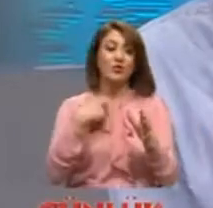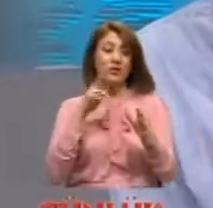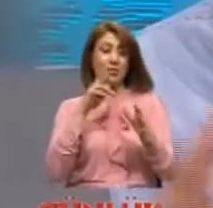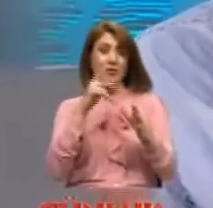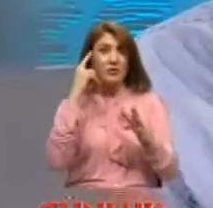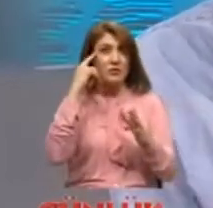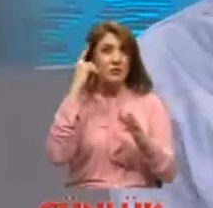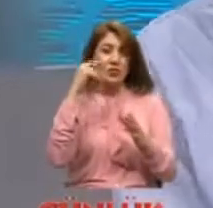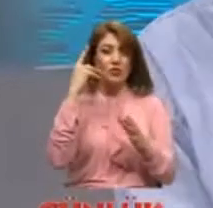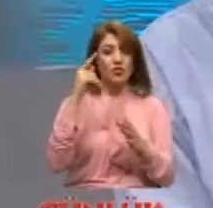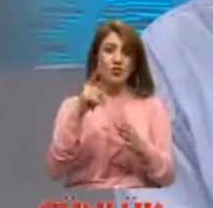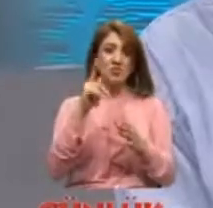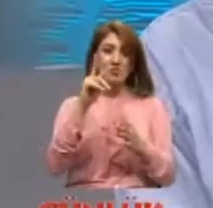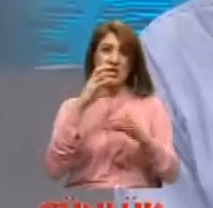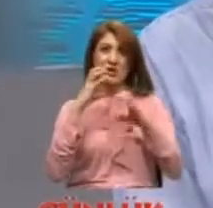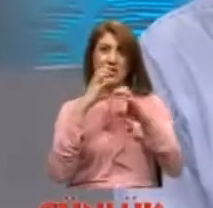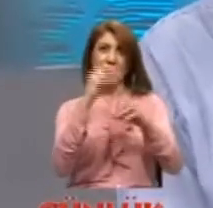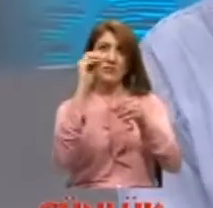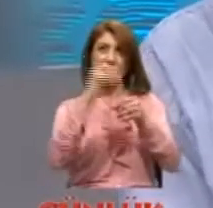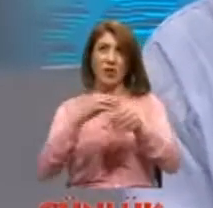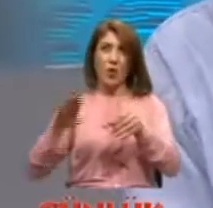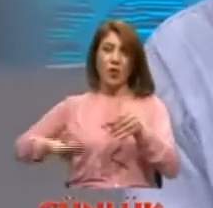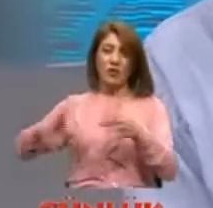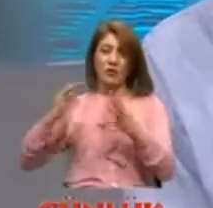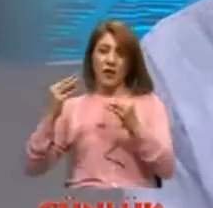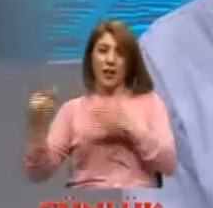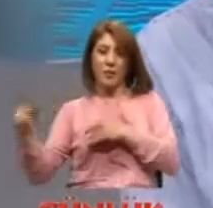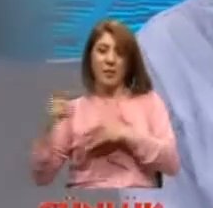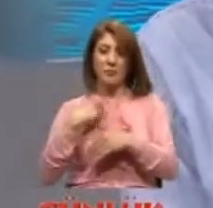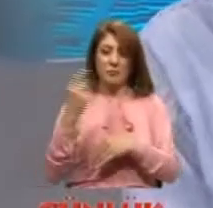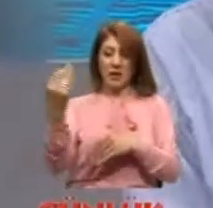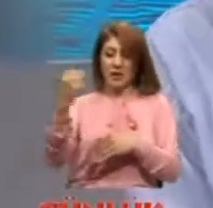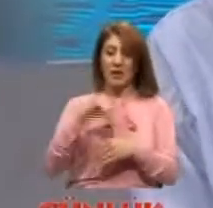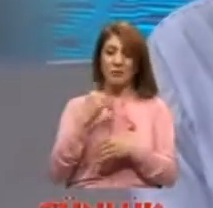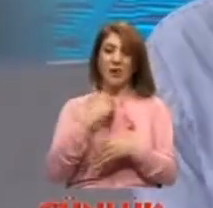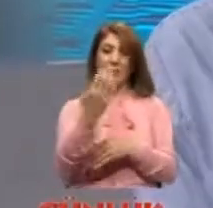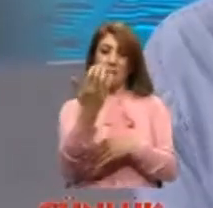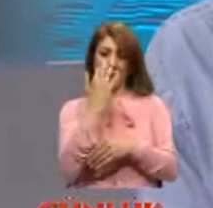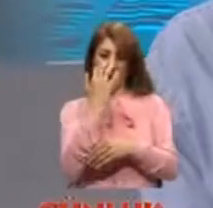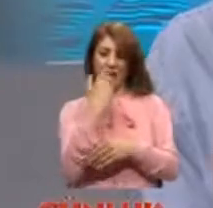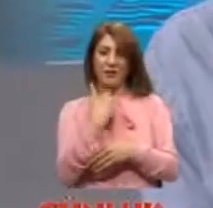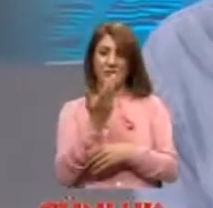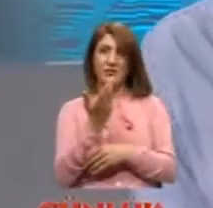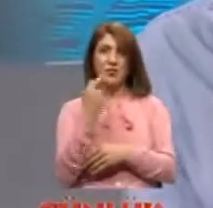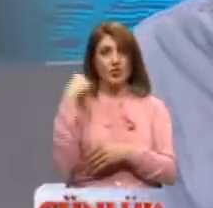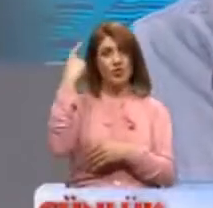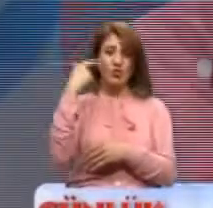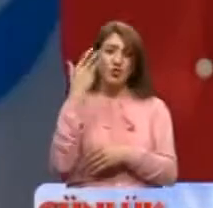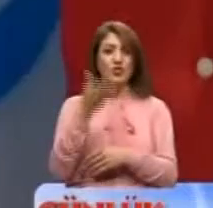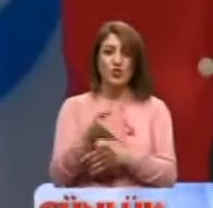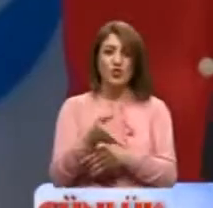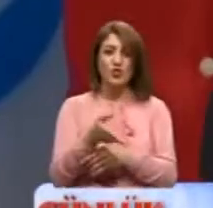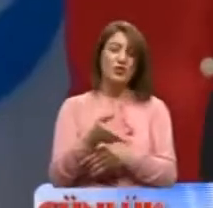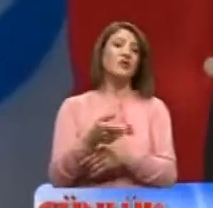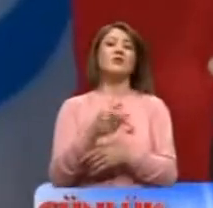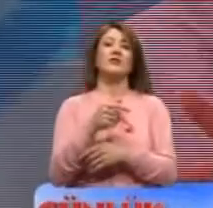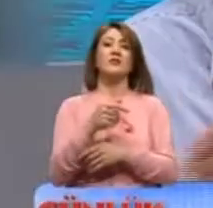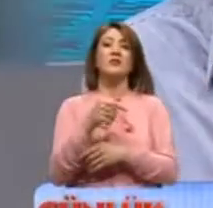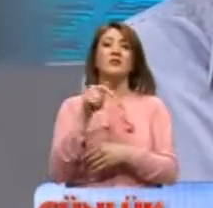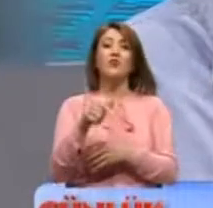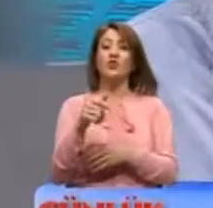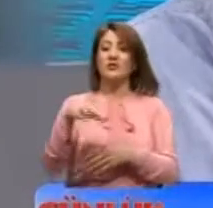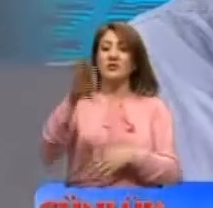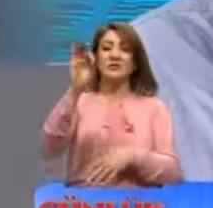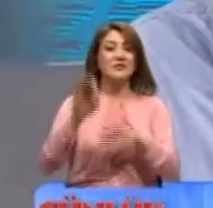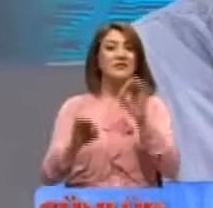kafamda canlanıyor. Bir servis dolusu çocuk bekliyor böyle hani. Evet. Birisi bizi alsın gel, da. Gel bir servis dolusu öğrenci gel. Seçinden sevimlilerinden